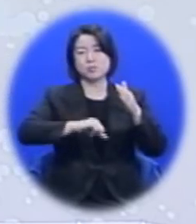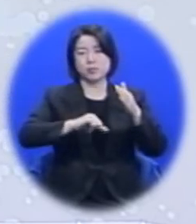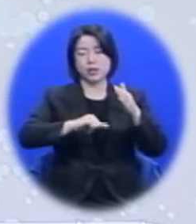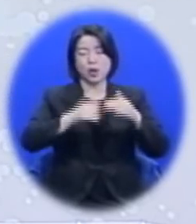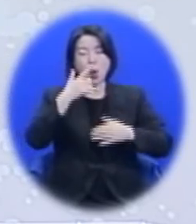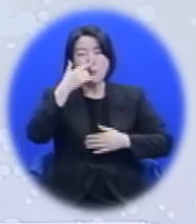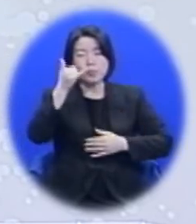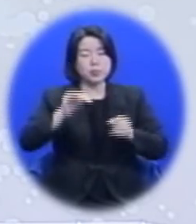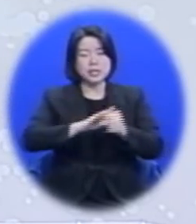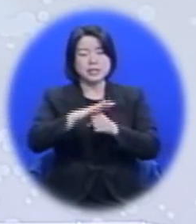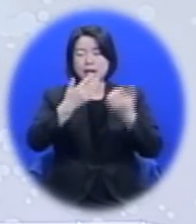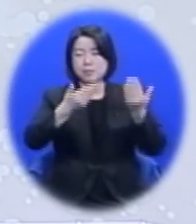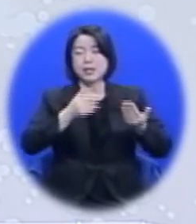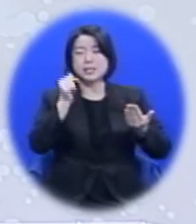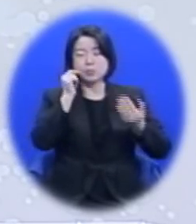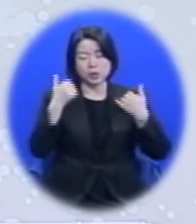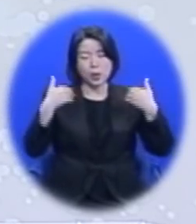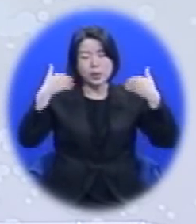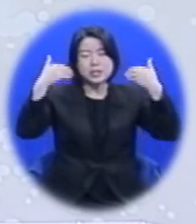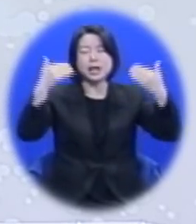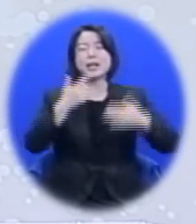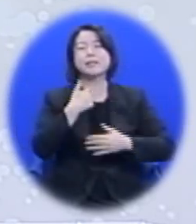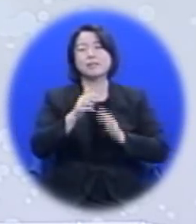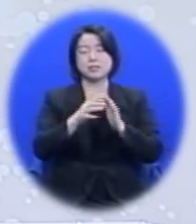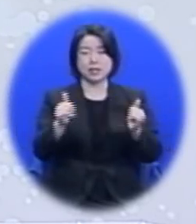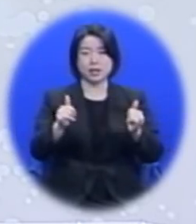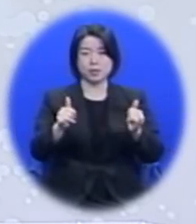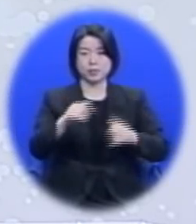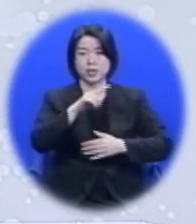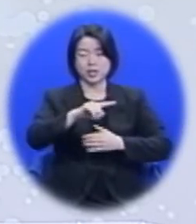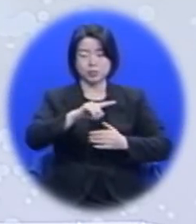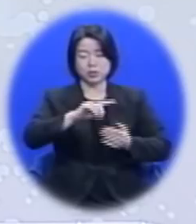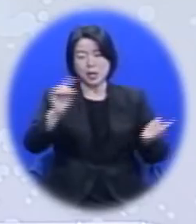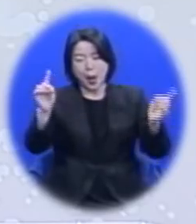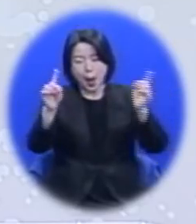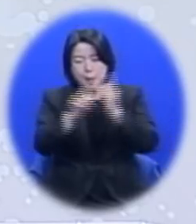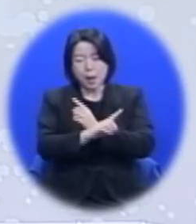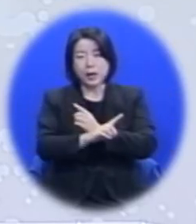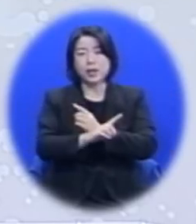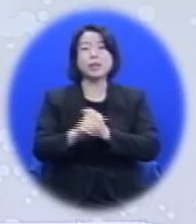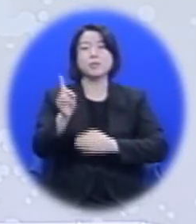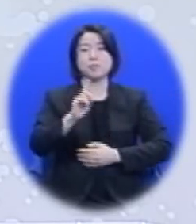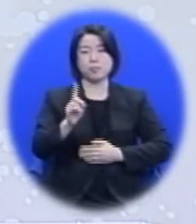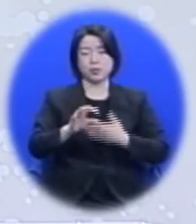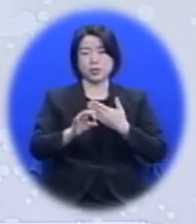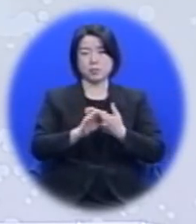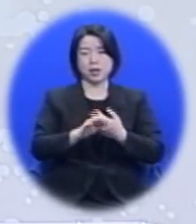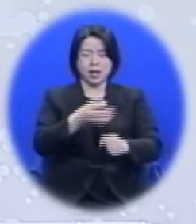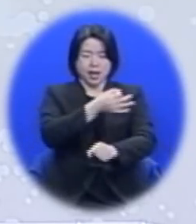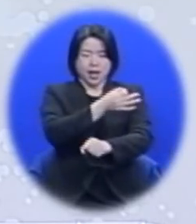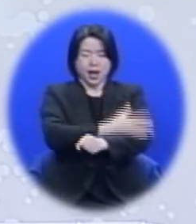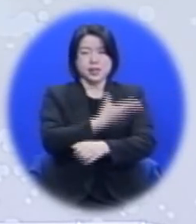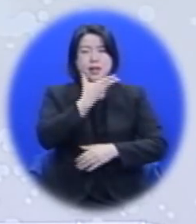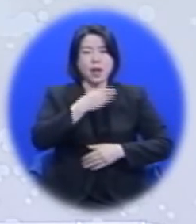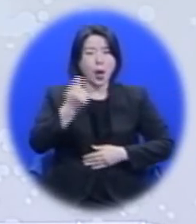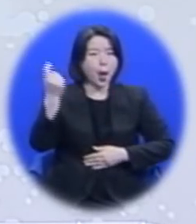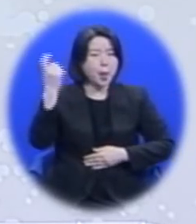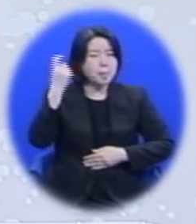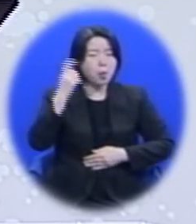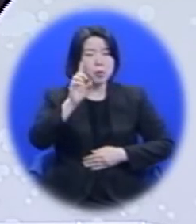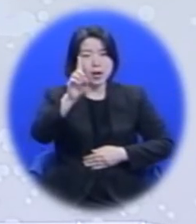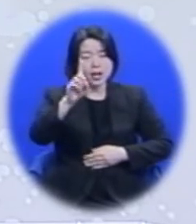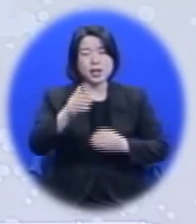못하고 자랐던 사람이라고 그랬습니다. 이분이 뒤집어진 것은 아주 간단한 복음 메시지